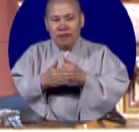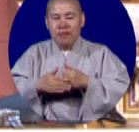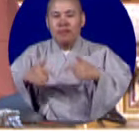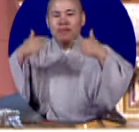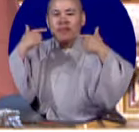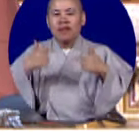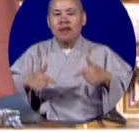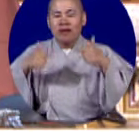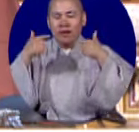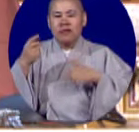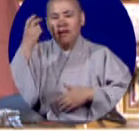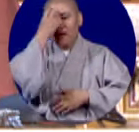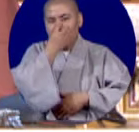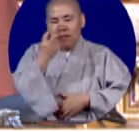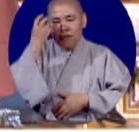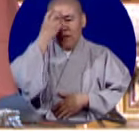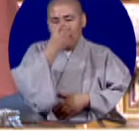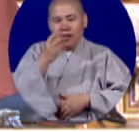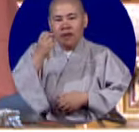항상 관찰을 하고